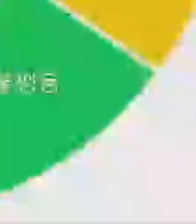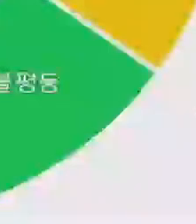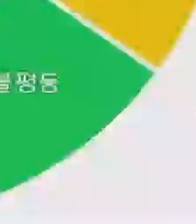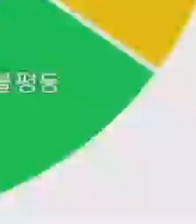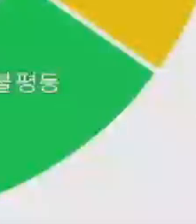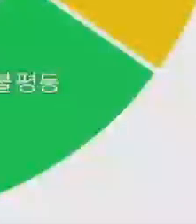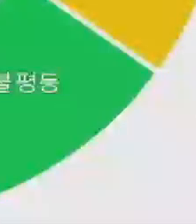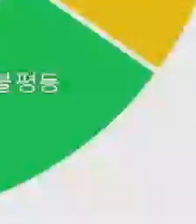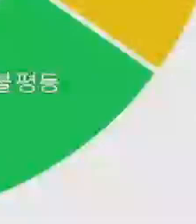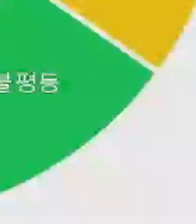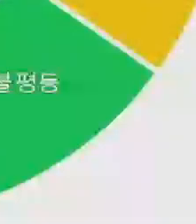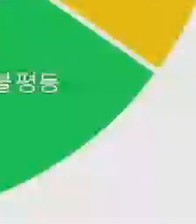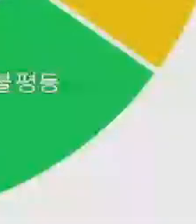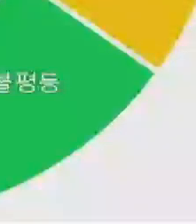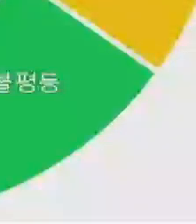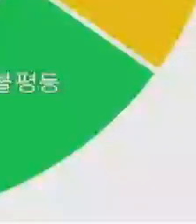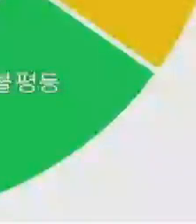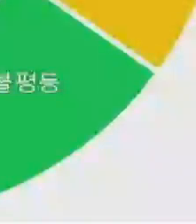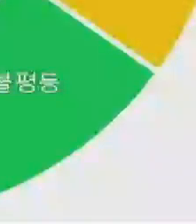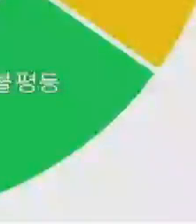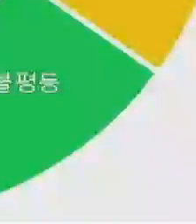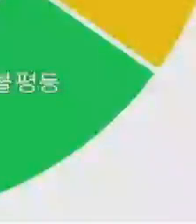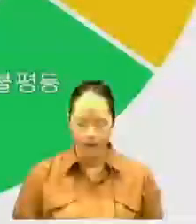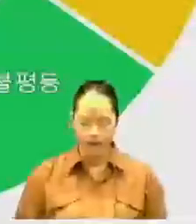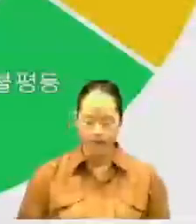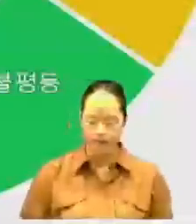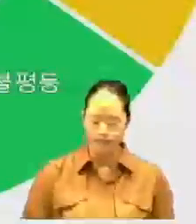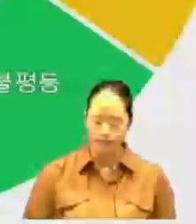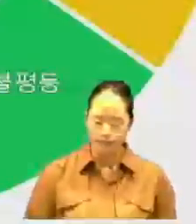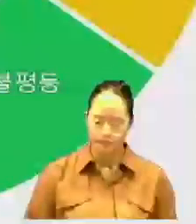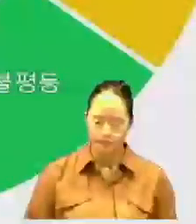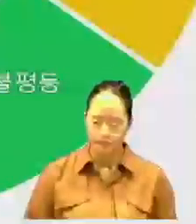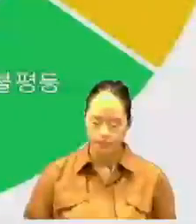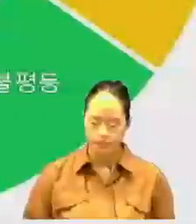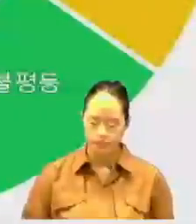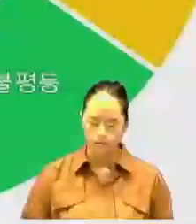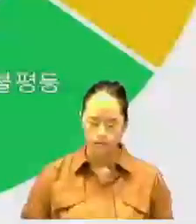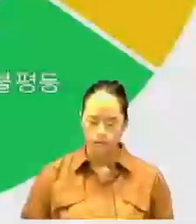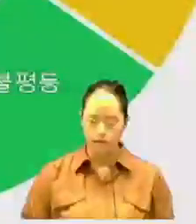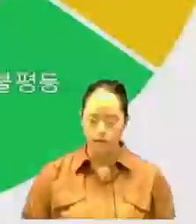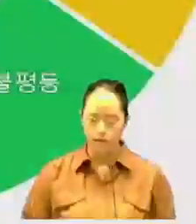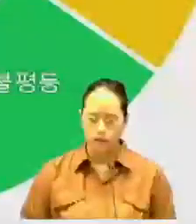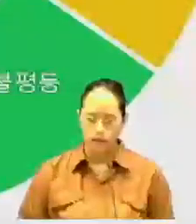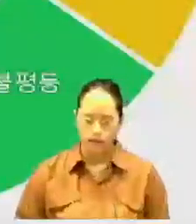生率低的问题。那有的人可能会说，哎呀，这个极端天气的问题，